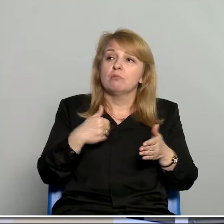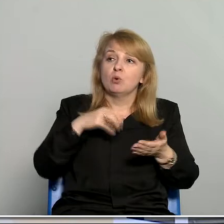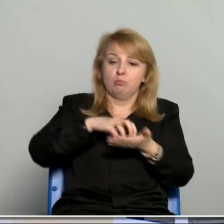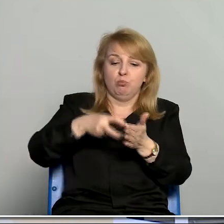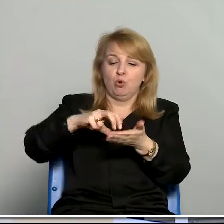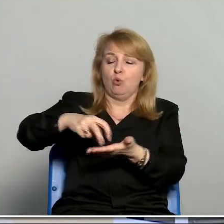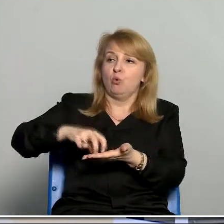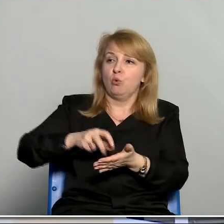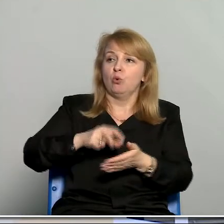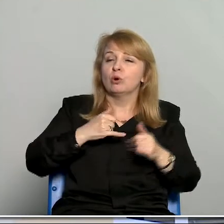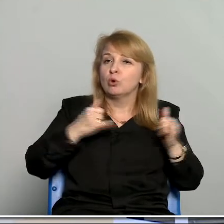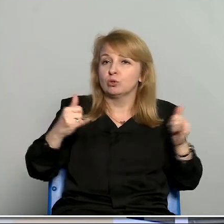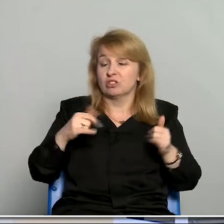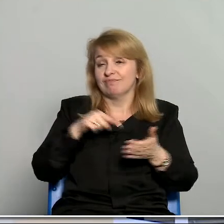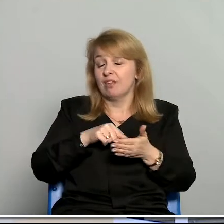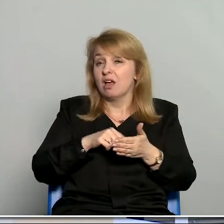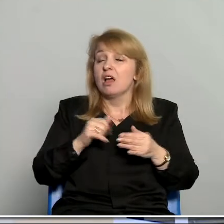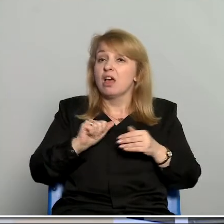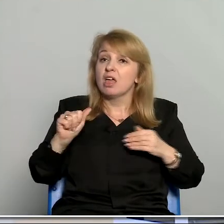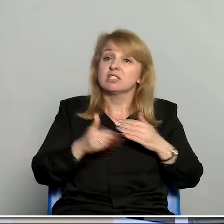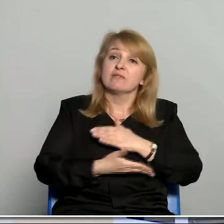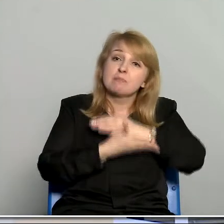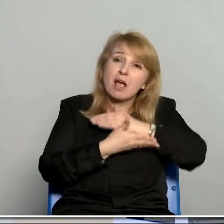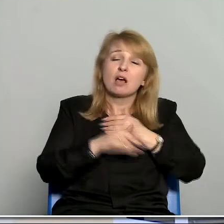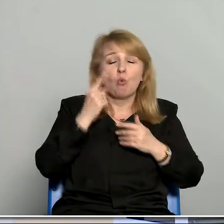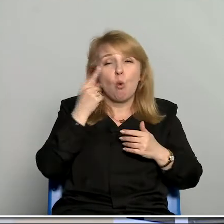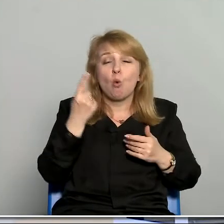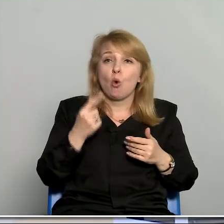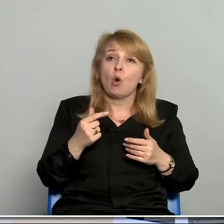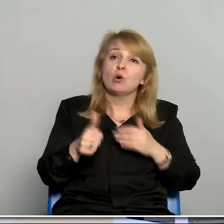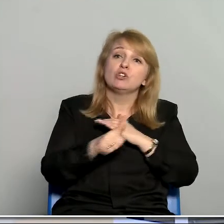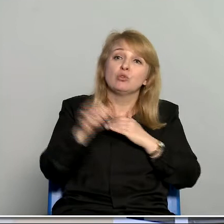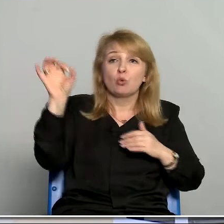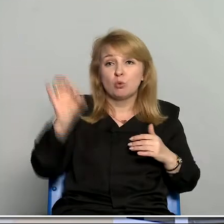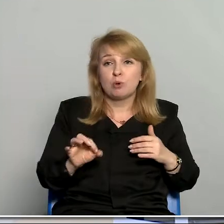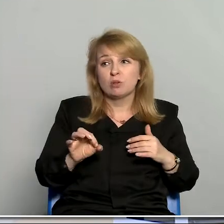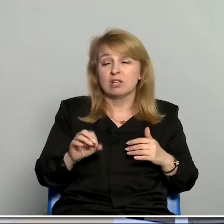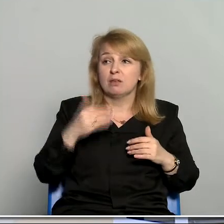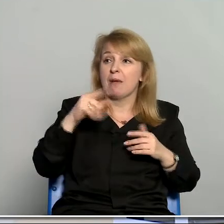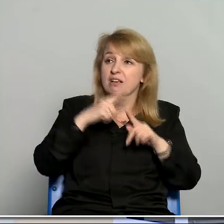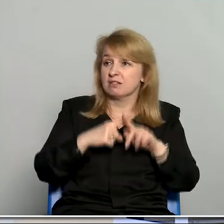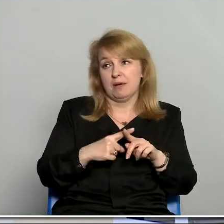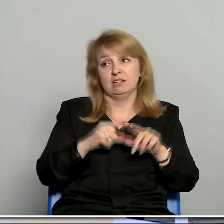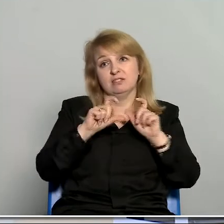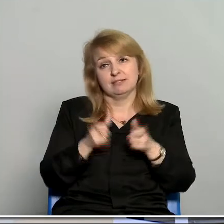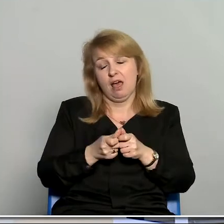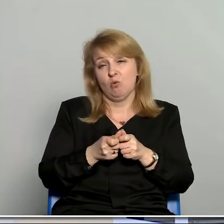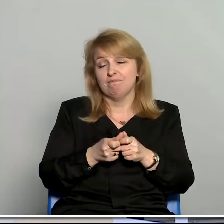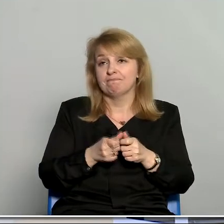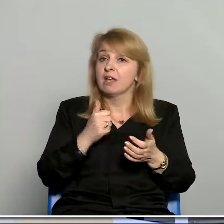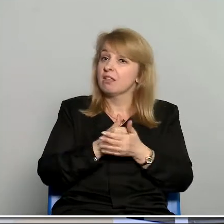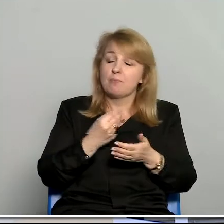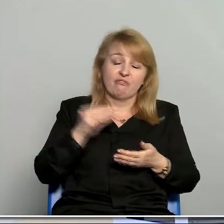Wiadomo, że to wsparcie jest na poziomie 80% maksymalnie, bo to wynika wprost z programu.